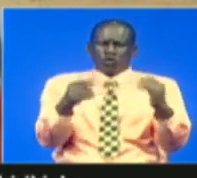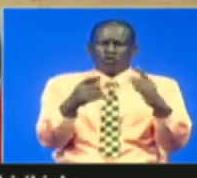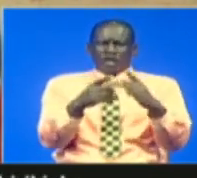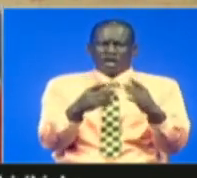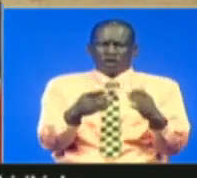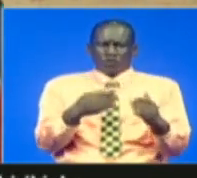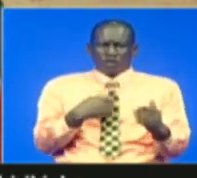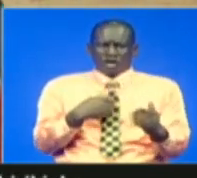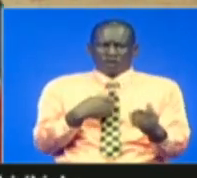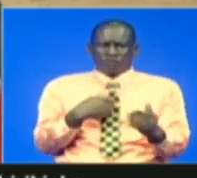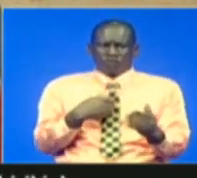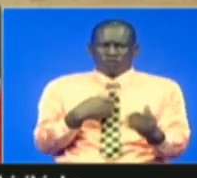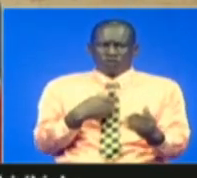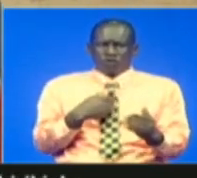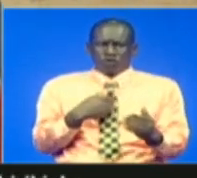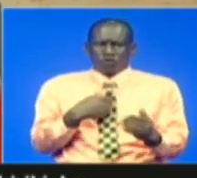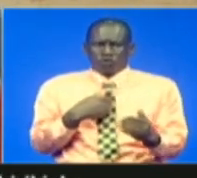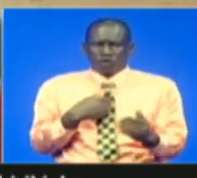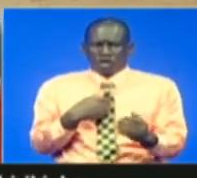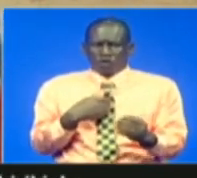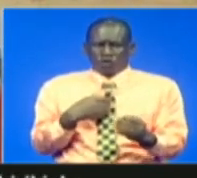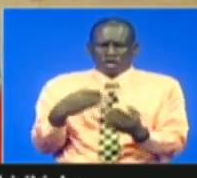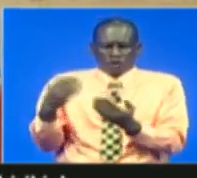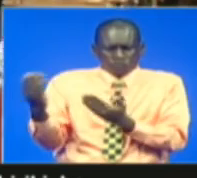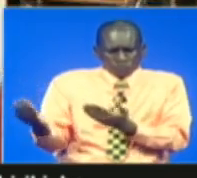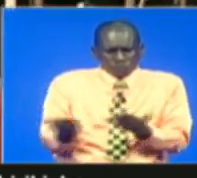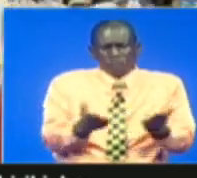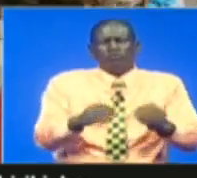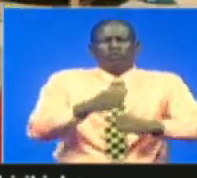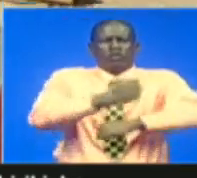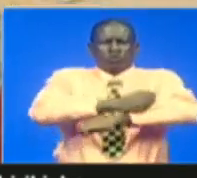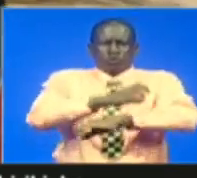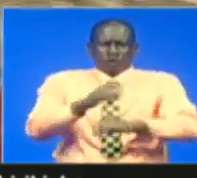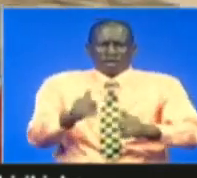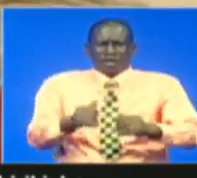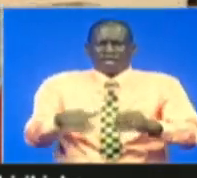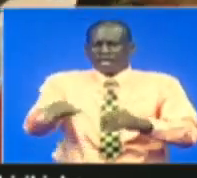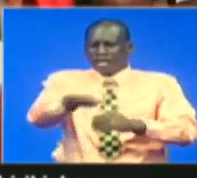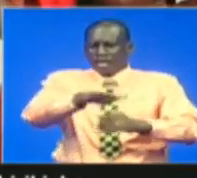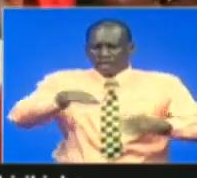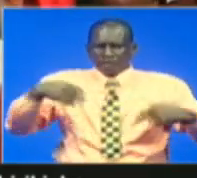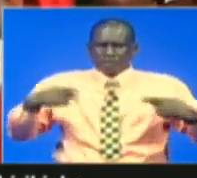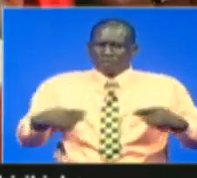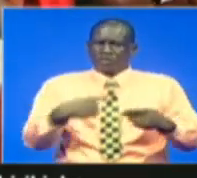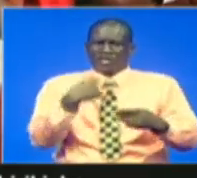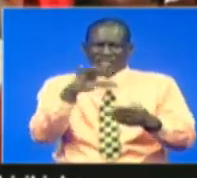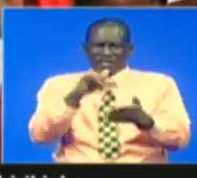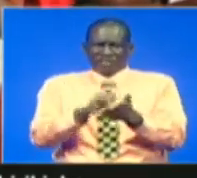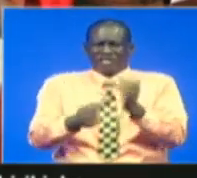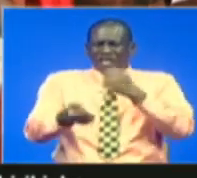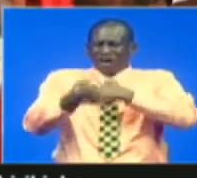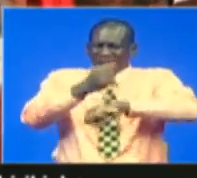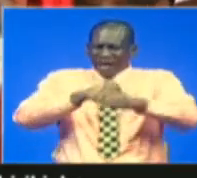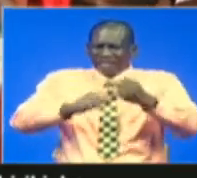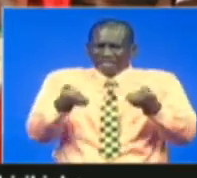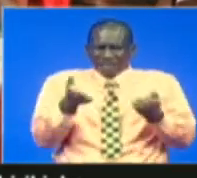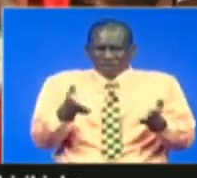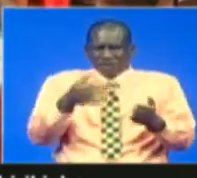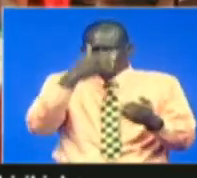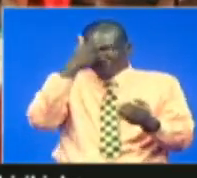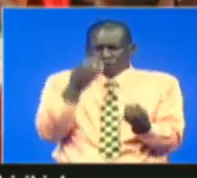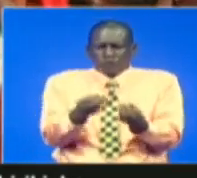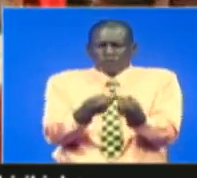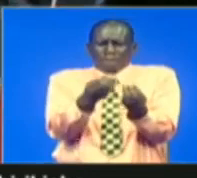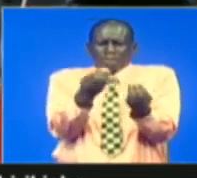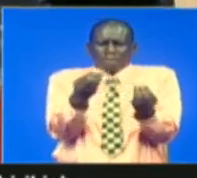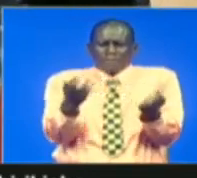Tumeweza kuweka hao katika shule inaitwa Dr. Livingstone na Part Primary School. Wakazi wanasema wamelazimika kuchukua hatua hiyo kutokana na kuongezeka